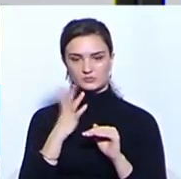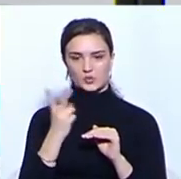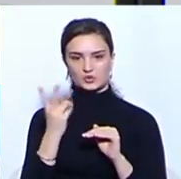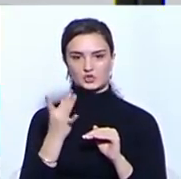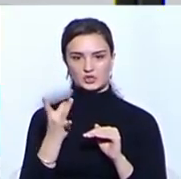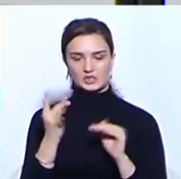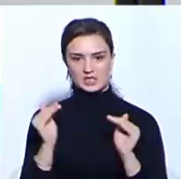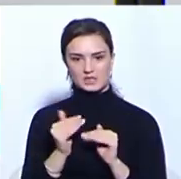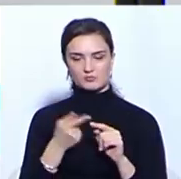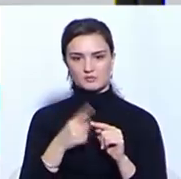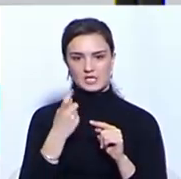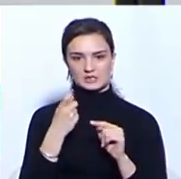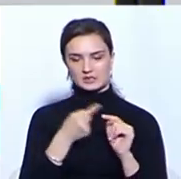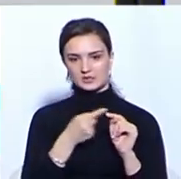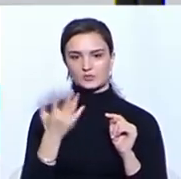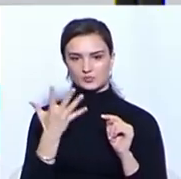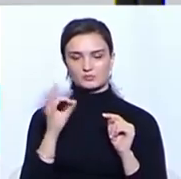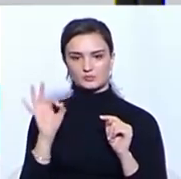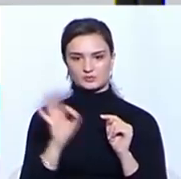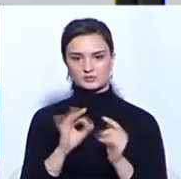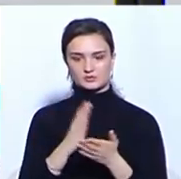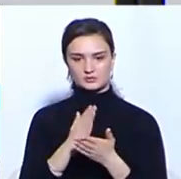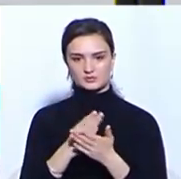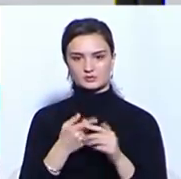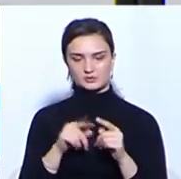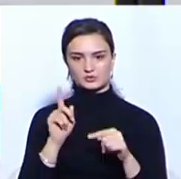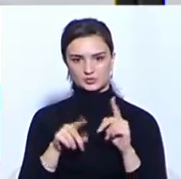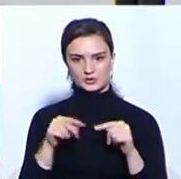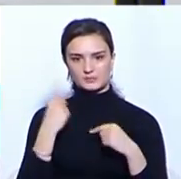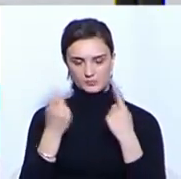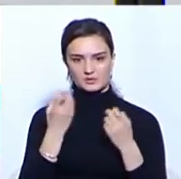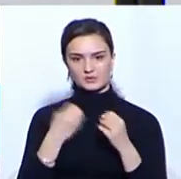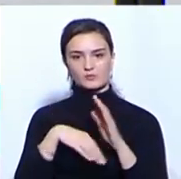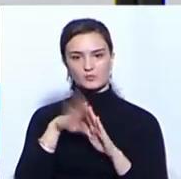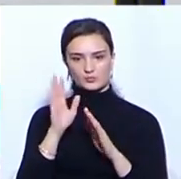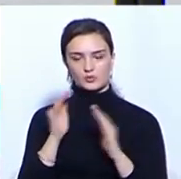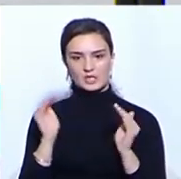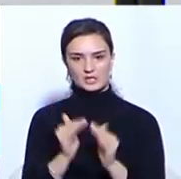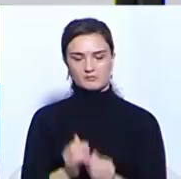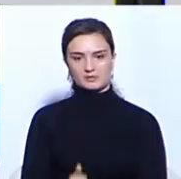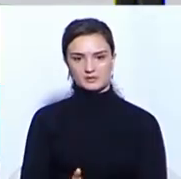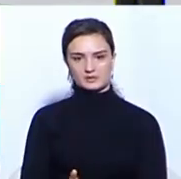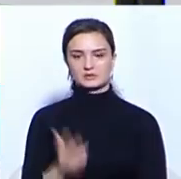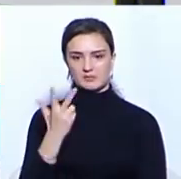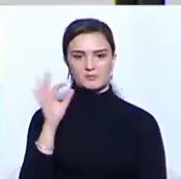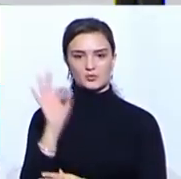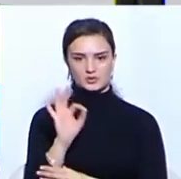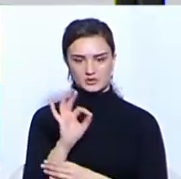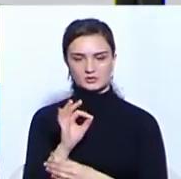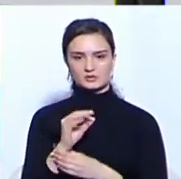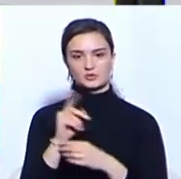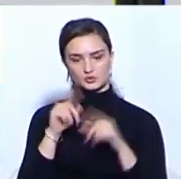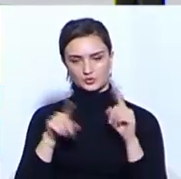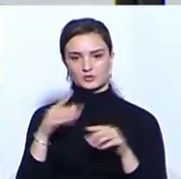20-ჯერ ნაკლებია, იმიტომ რომ 100-დან მხოლოდ 5%-ია. იცით რა, ზოგიერთი მონაცემი კიდევ უფრო მეტი ნაკლებია. 3%-იც არის ზოგიერთ